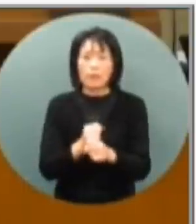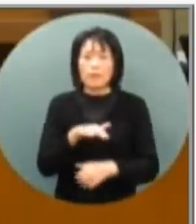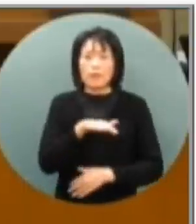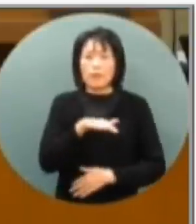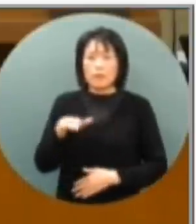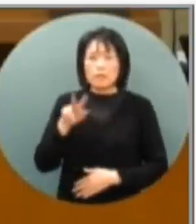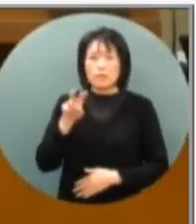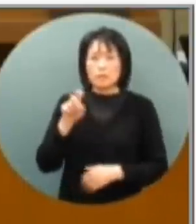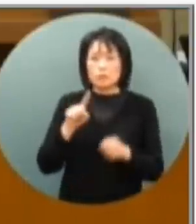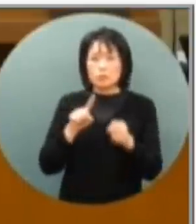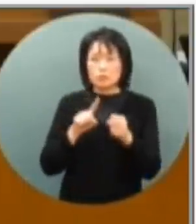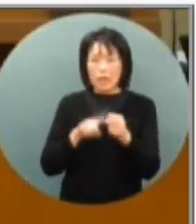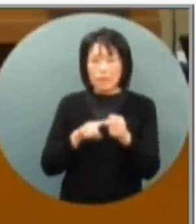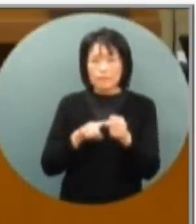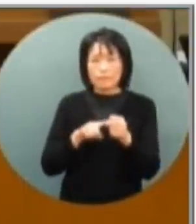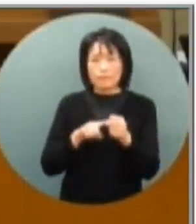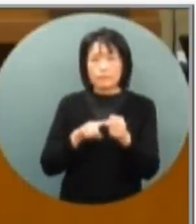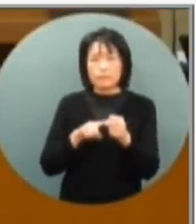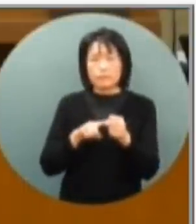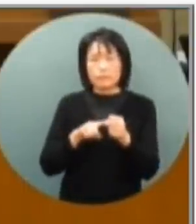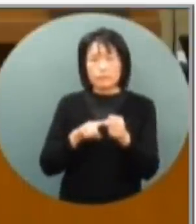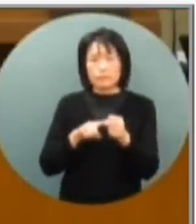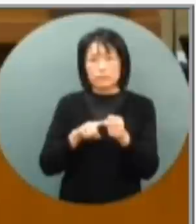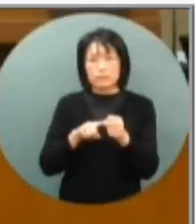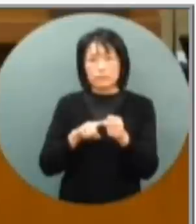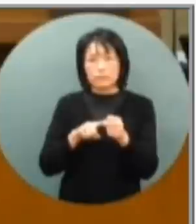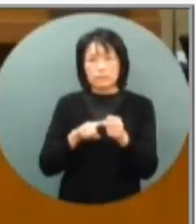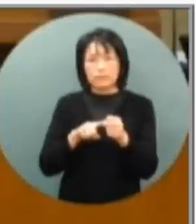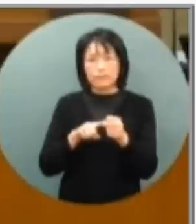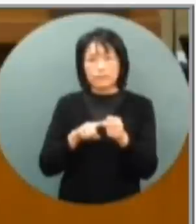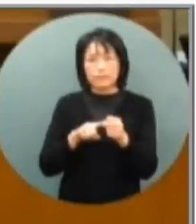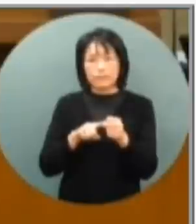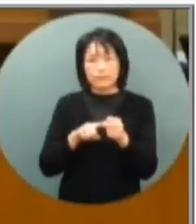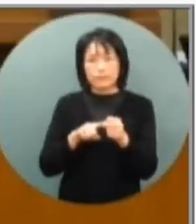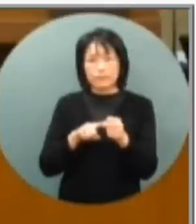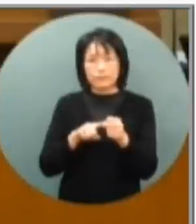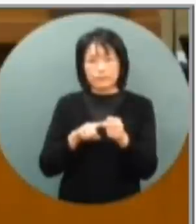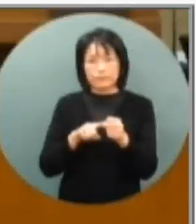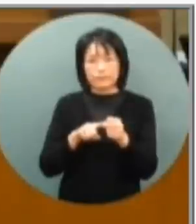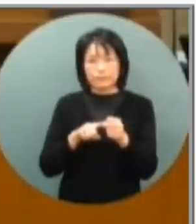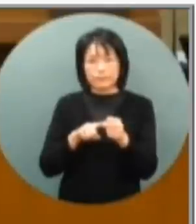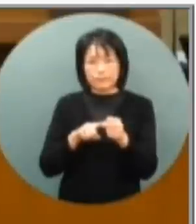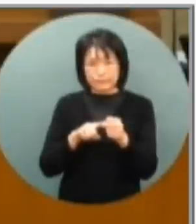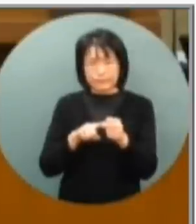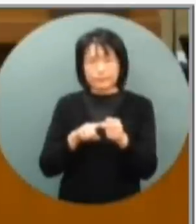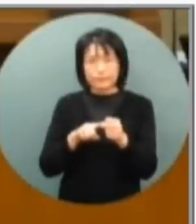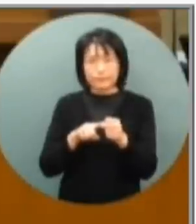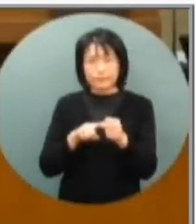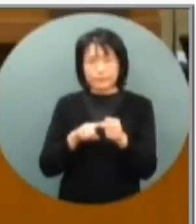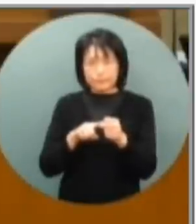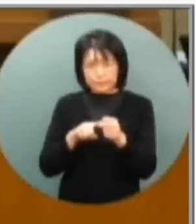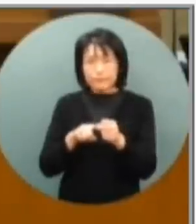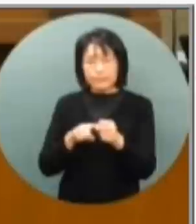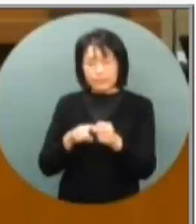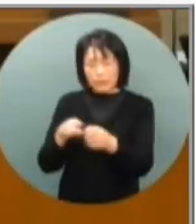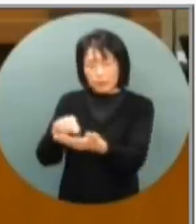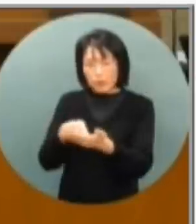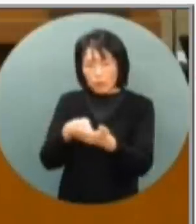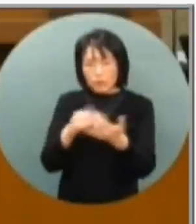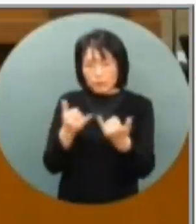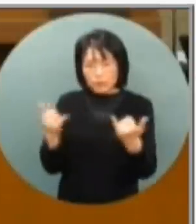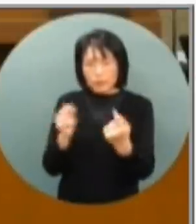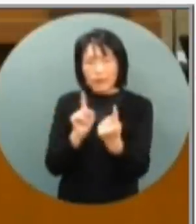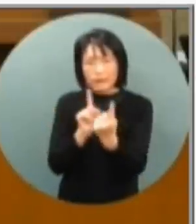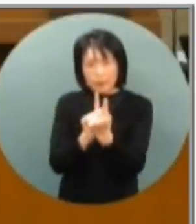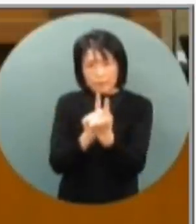20年のことでありますけれども、そういうあの、募集をされる方々とお会いをして、まあ、全面的